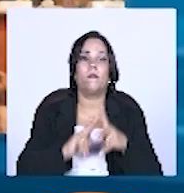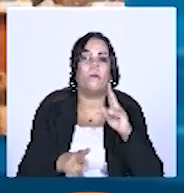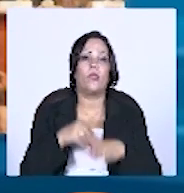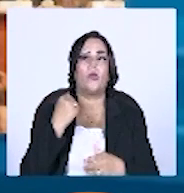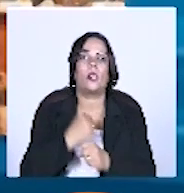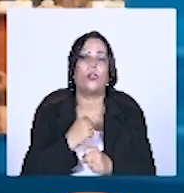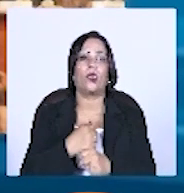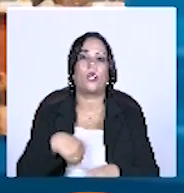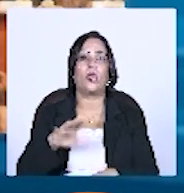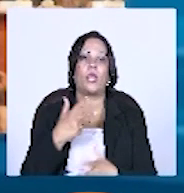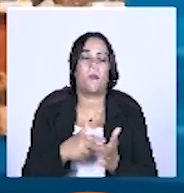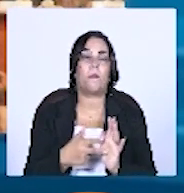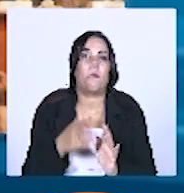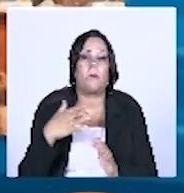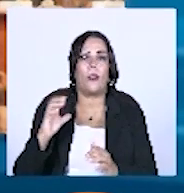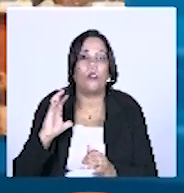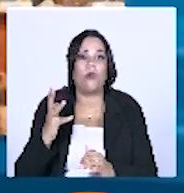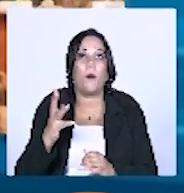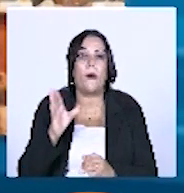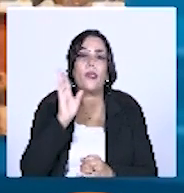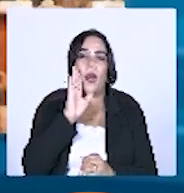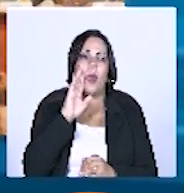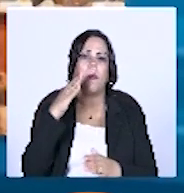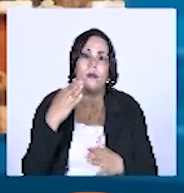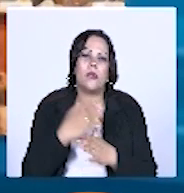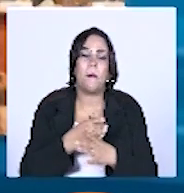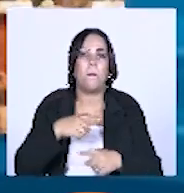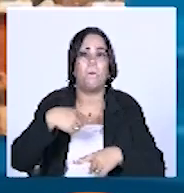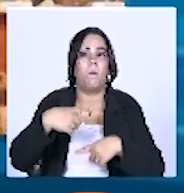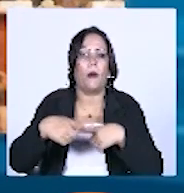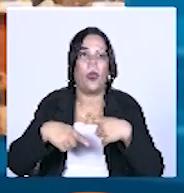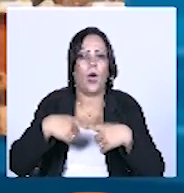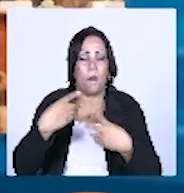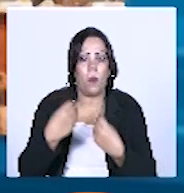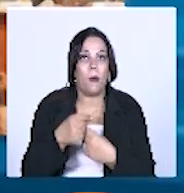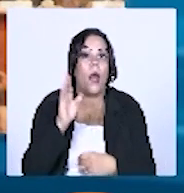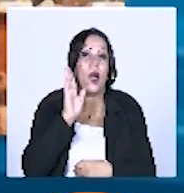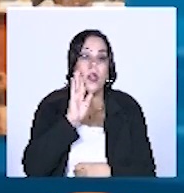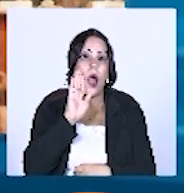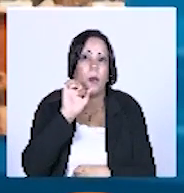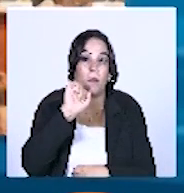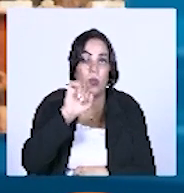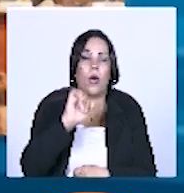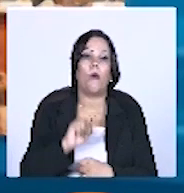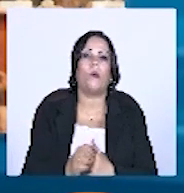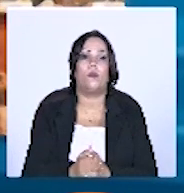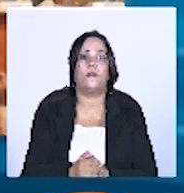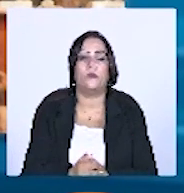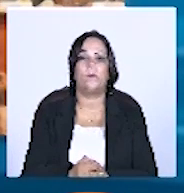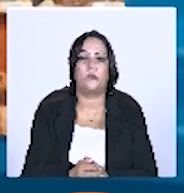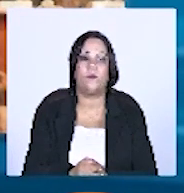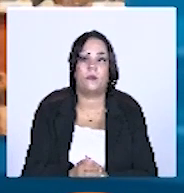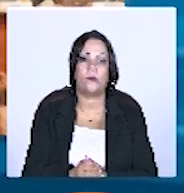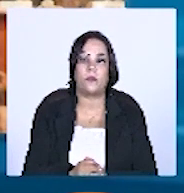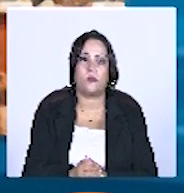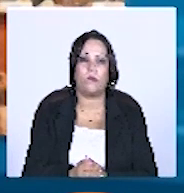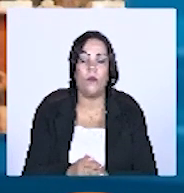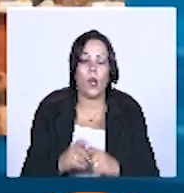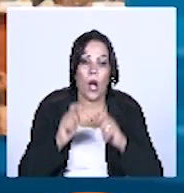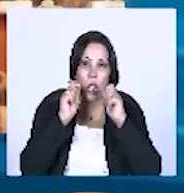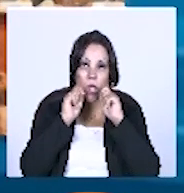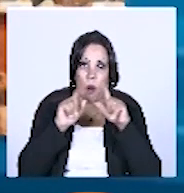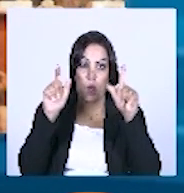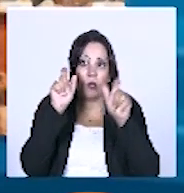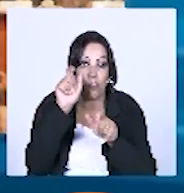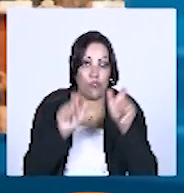هو يتعلمها و وتصبح مكمله للتعليم بالنسبه له توعيه